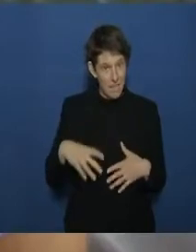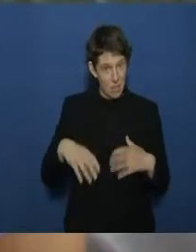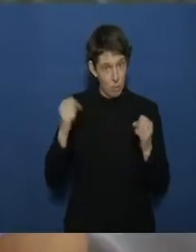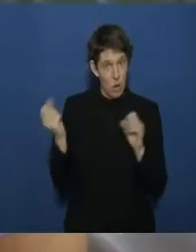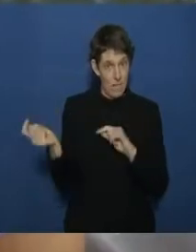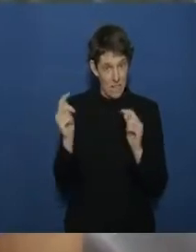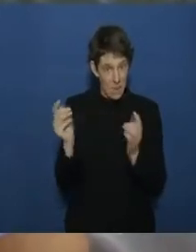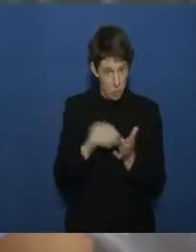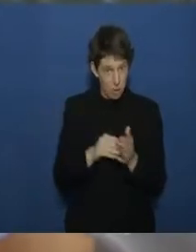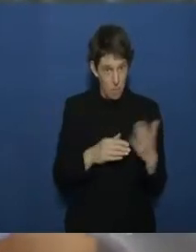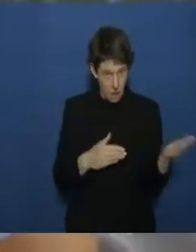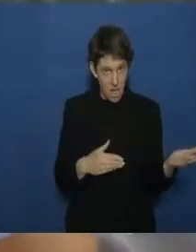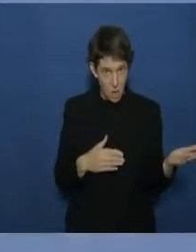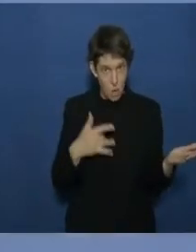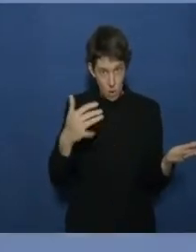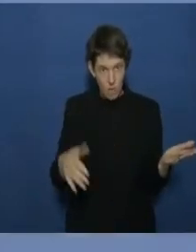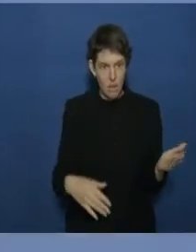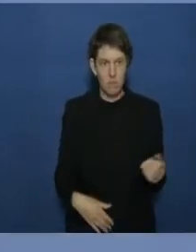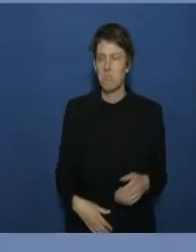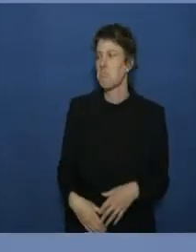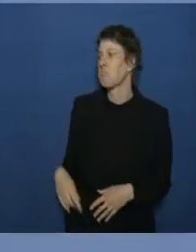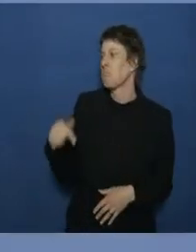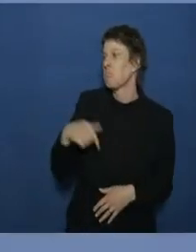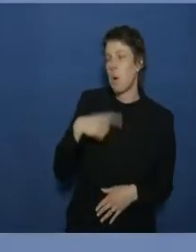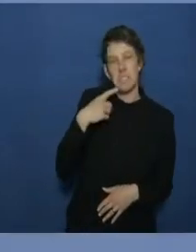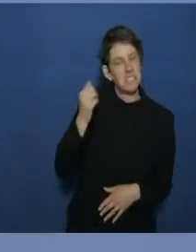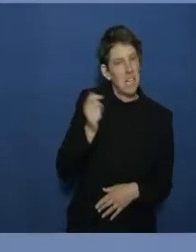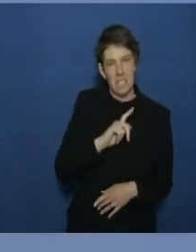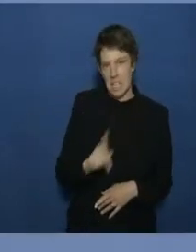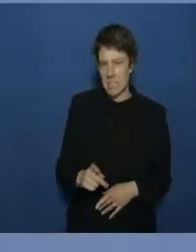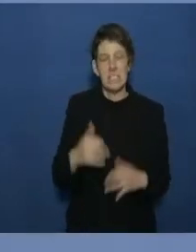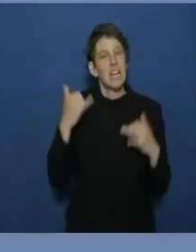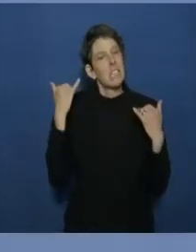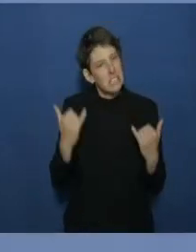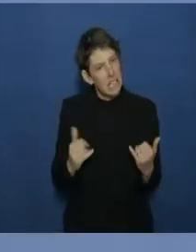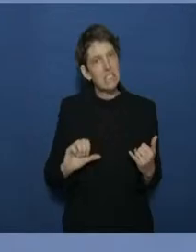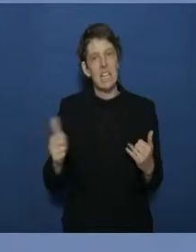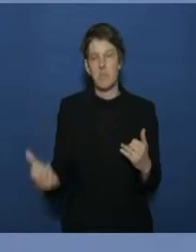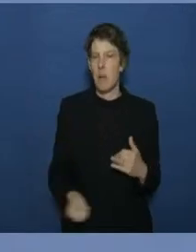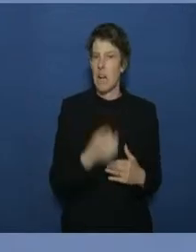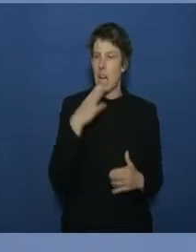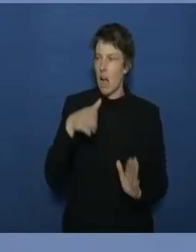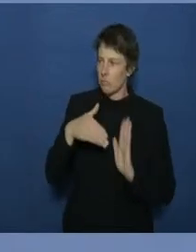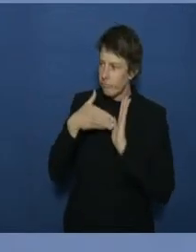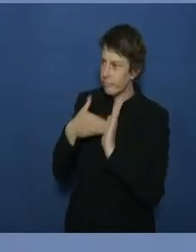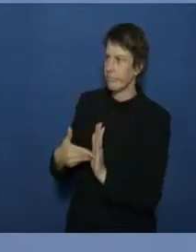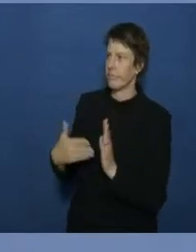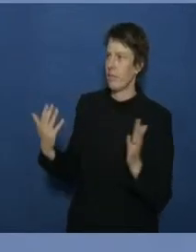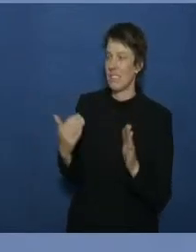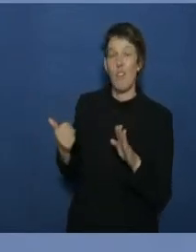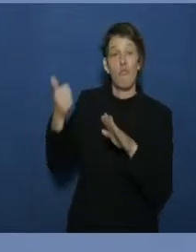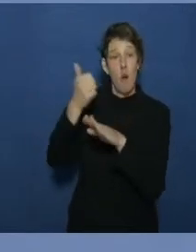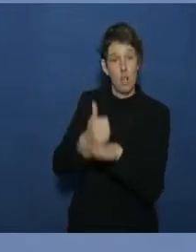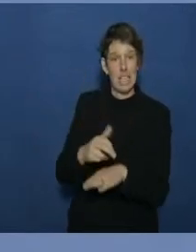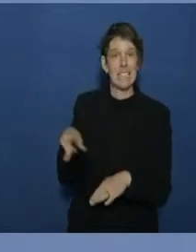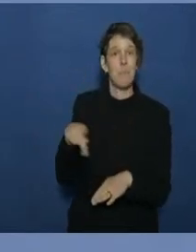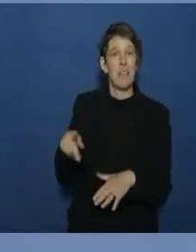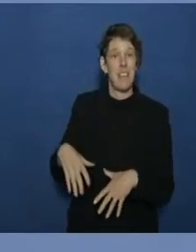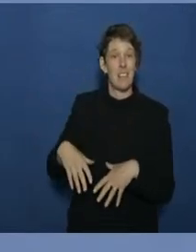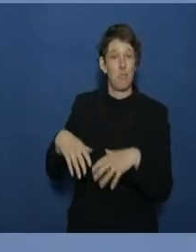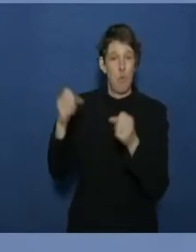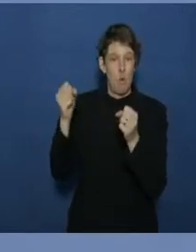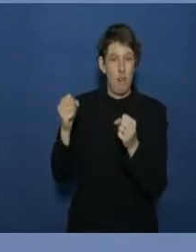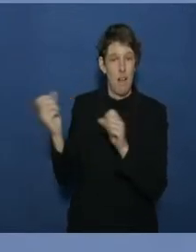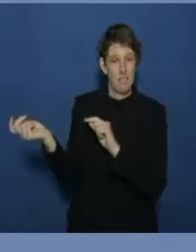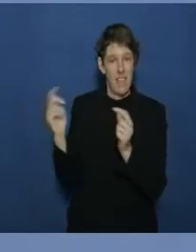teilnehmen? Das kann ich Ihnen heute nicht sagen. Jetzt steht erst einmal die sehr klare Erklärung des Vorstands des Petersburger Dialogs